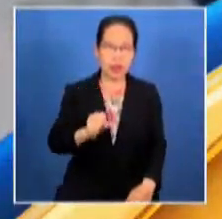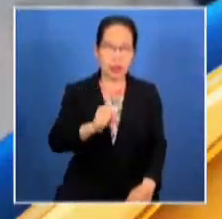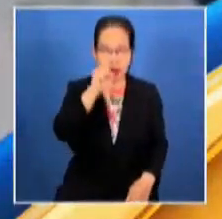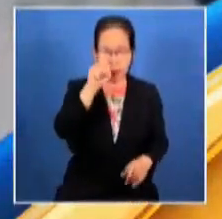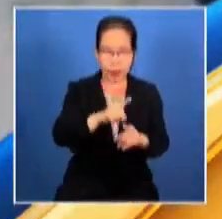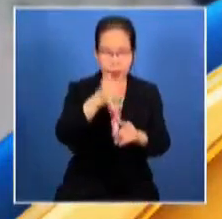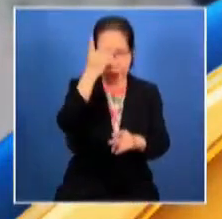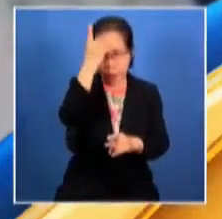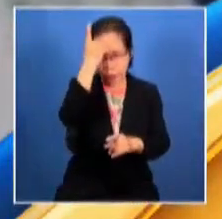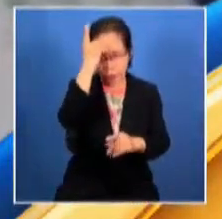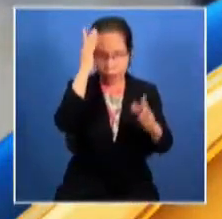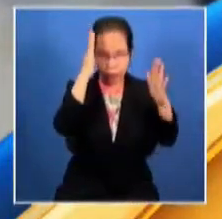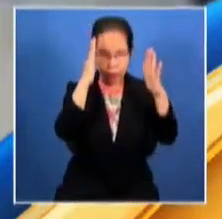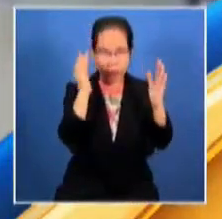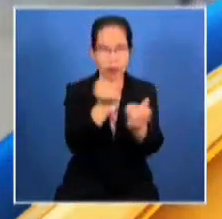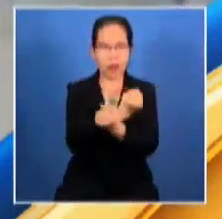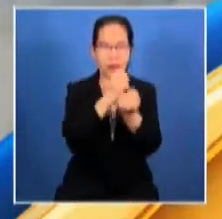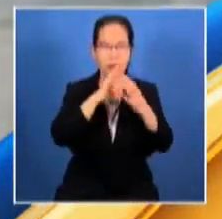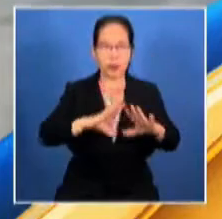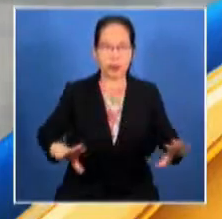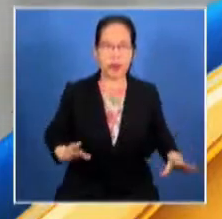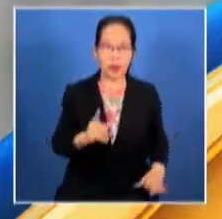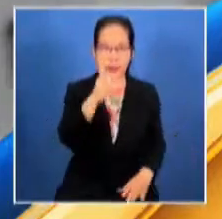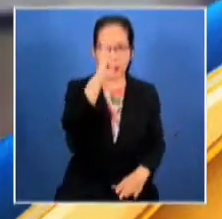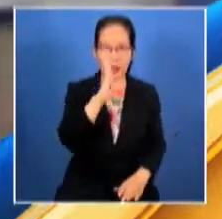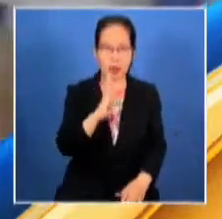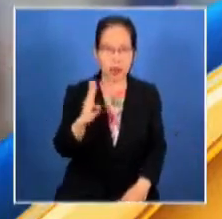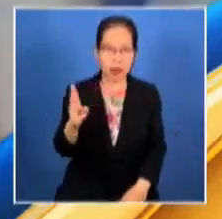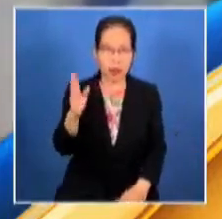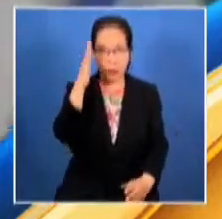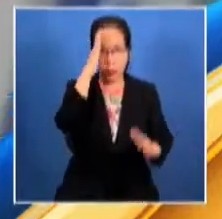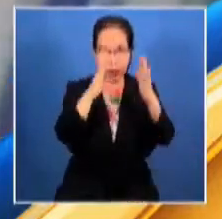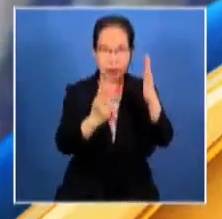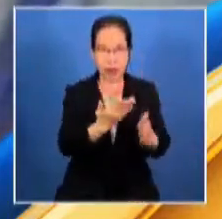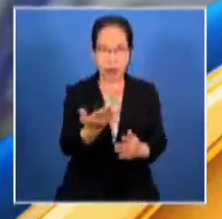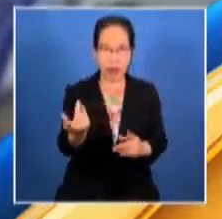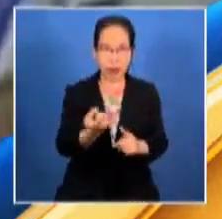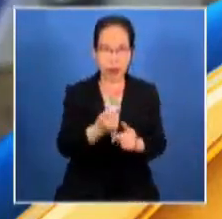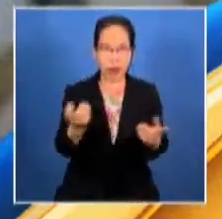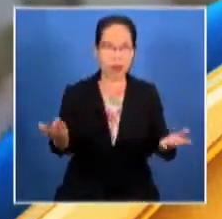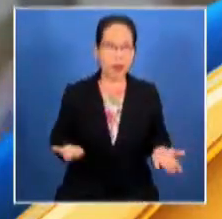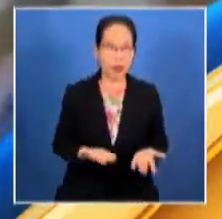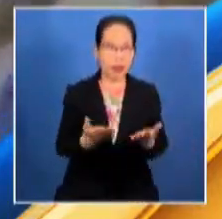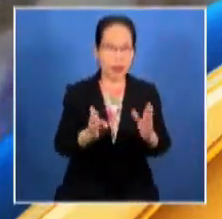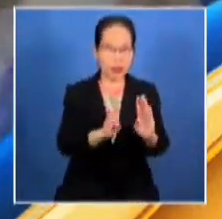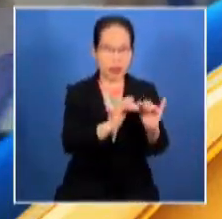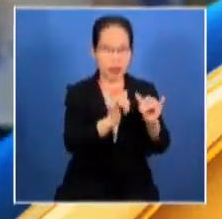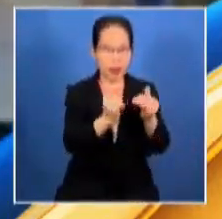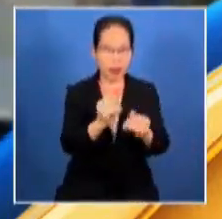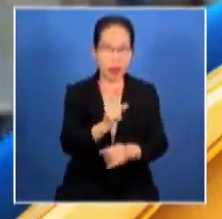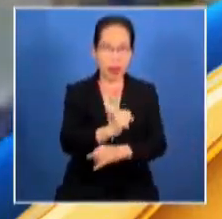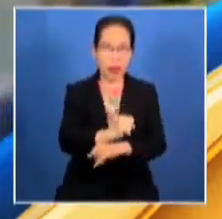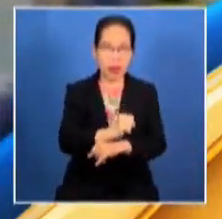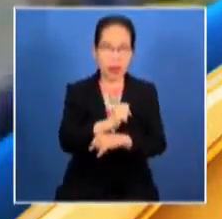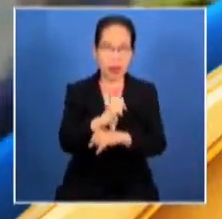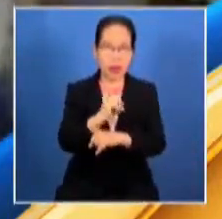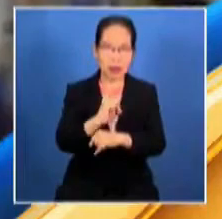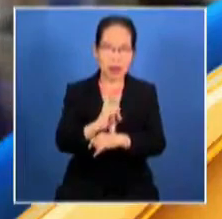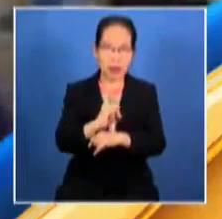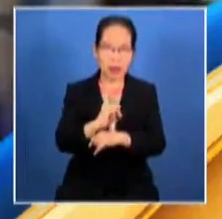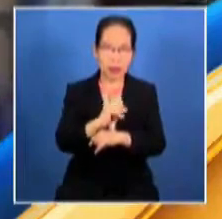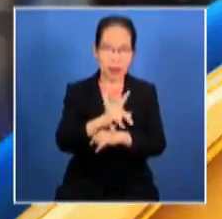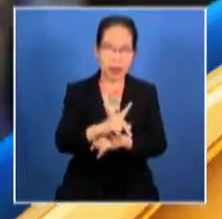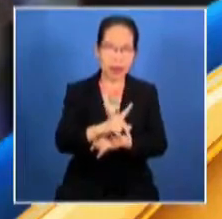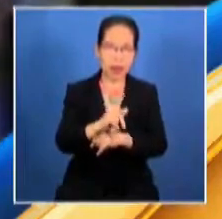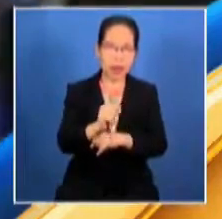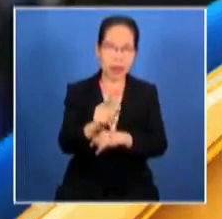Pag-ibig at kapayapaan po ng Diyos ang aming pagbati mula po dito sa Barangay San Isidro, Padilla, Antipolo City. At ang